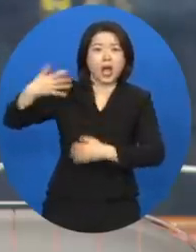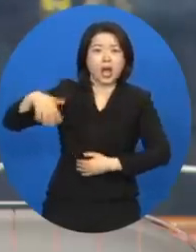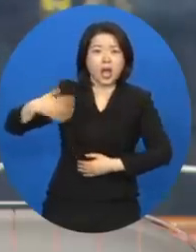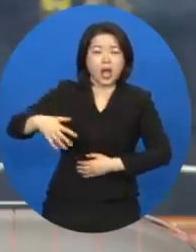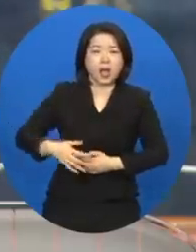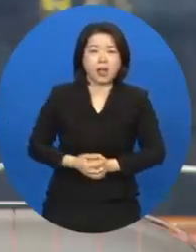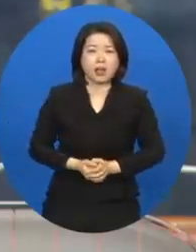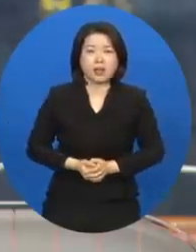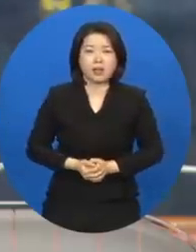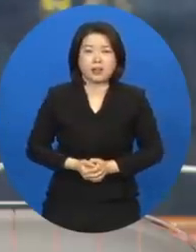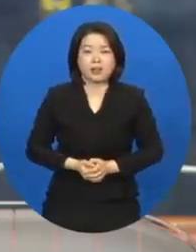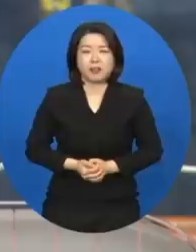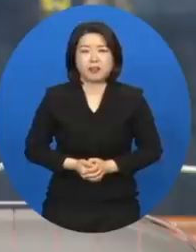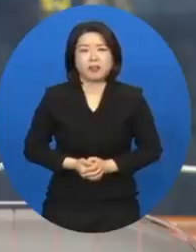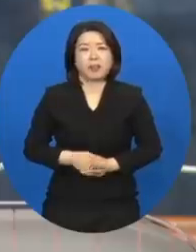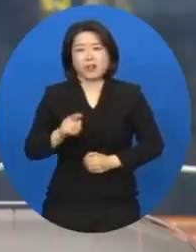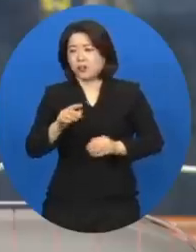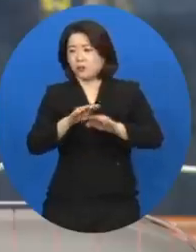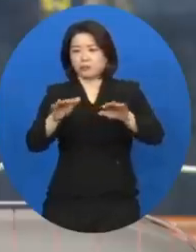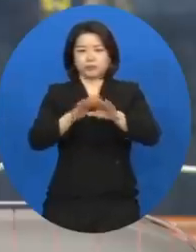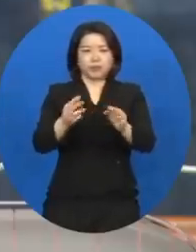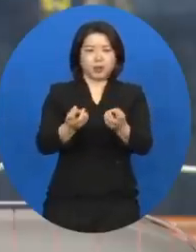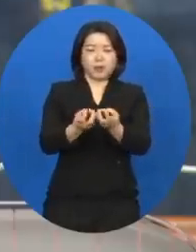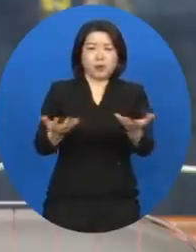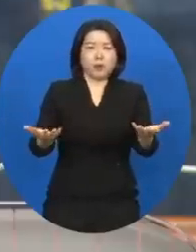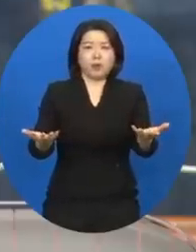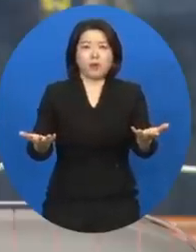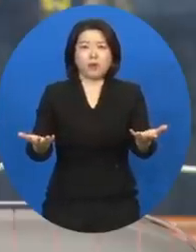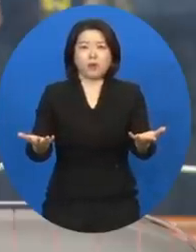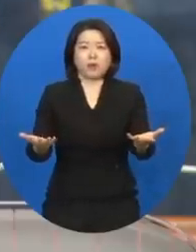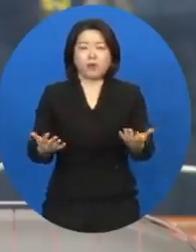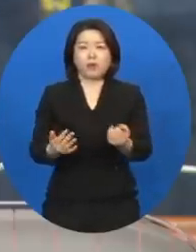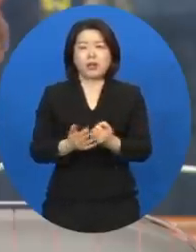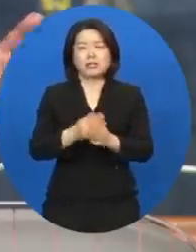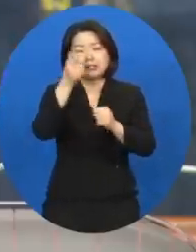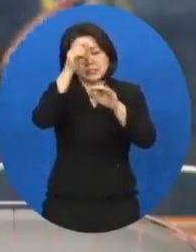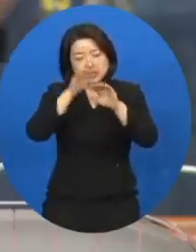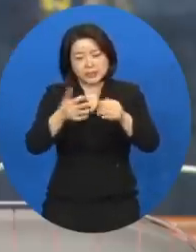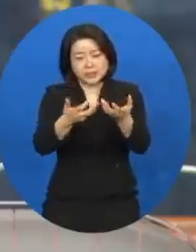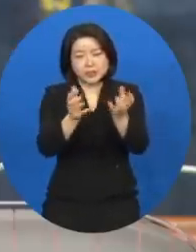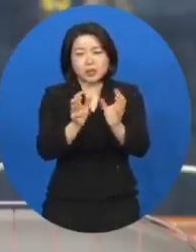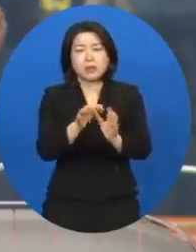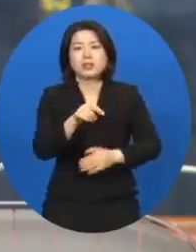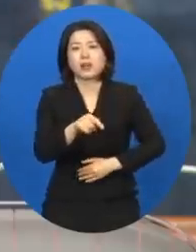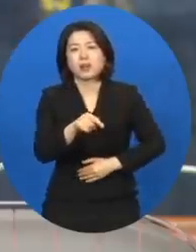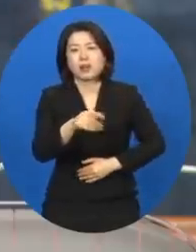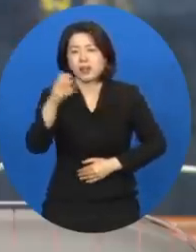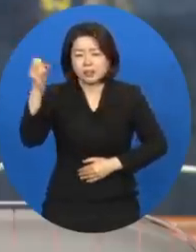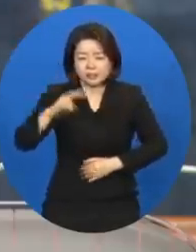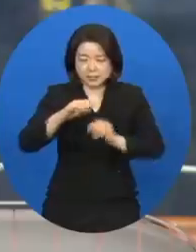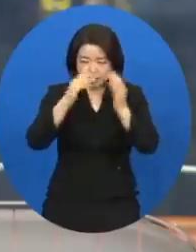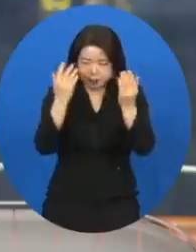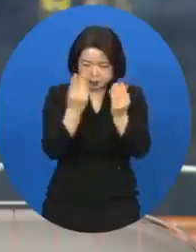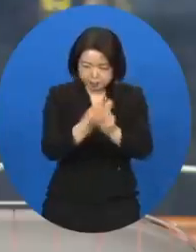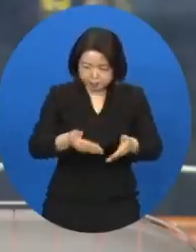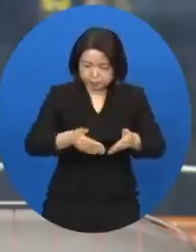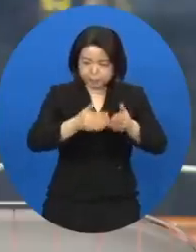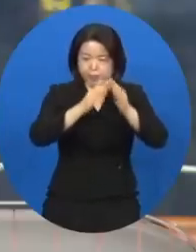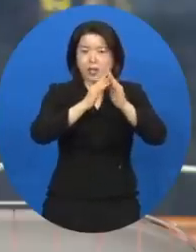상황이었어요. 해결의 길이 없었어요. 이 예배당을 다시 완공한다는